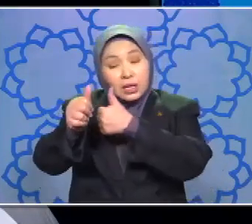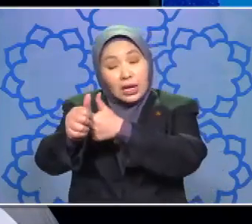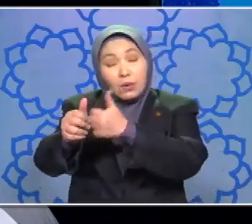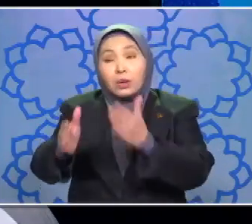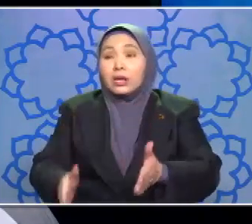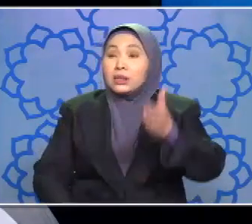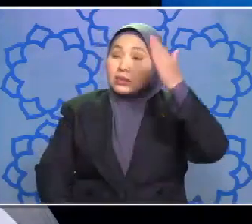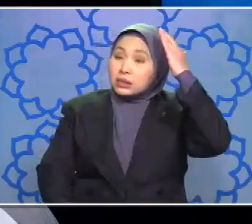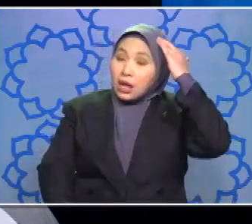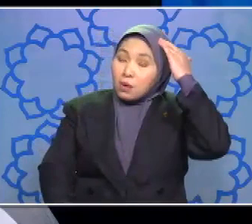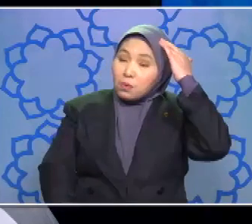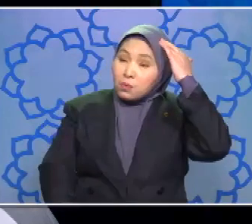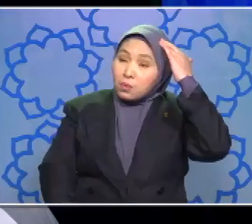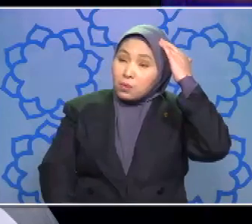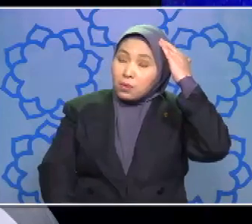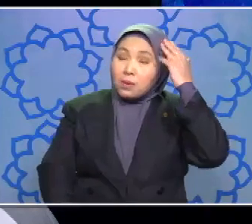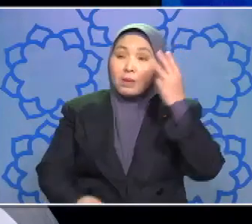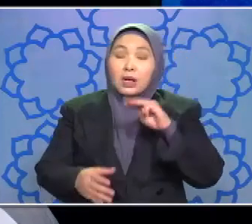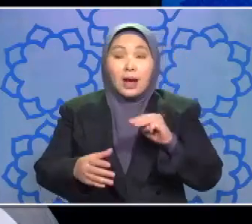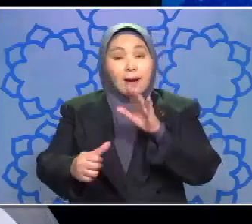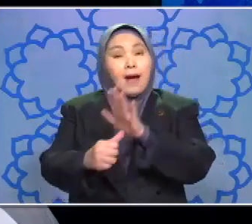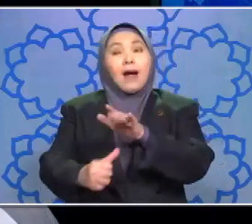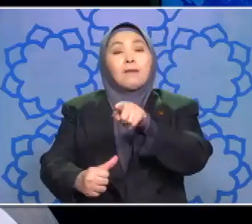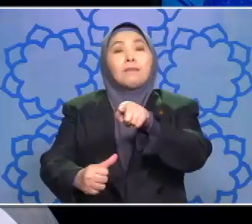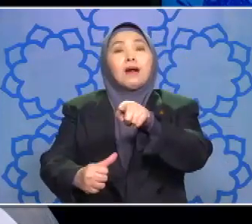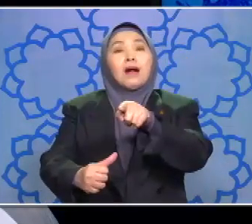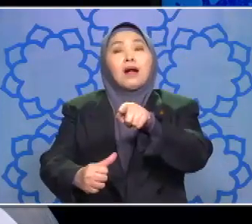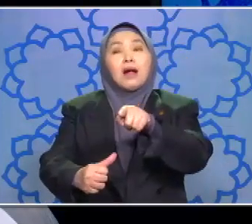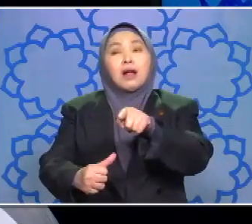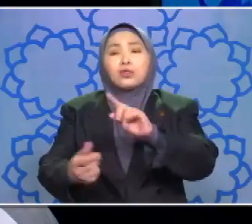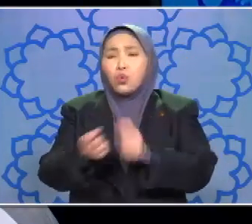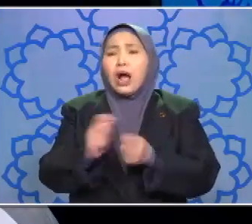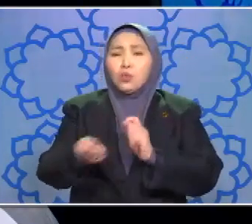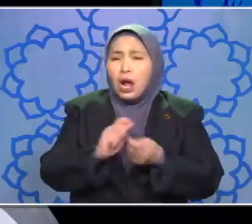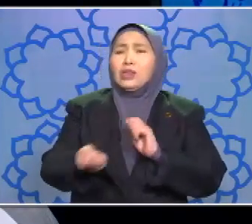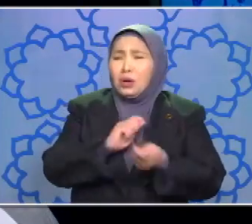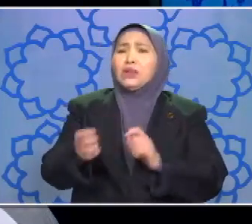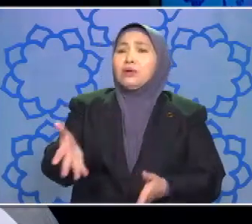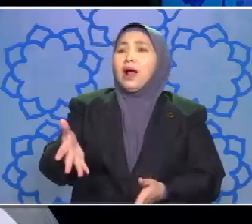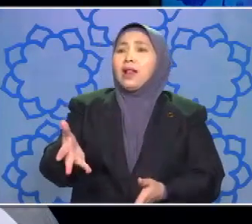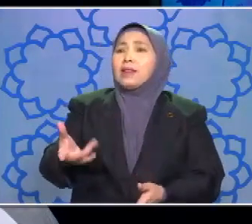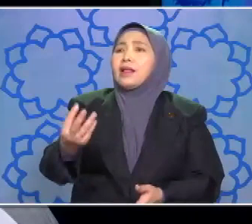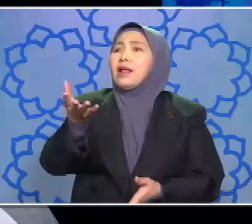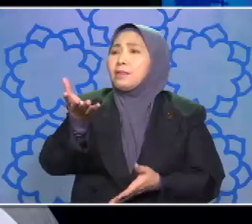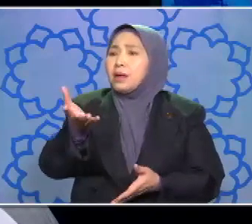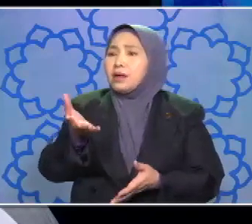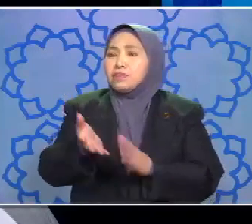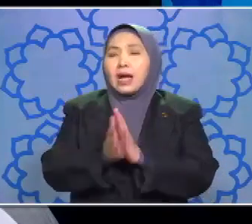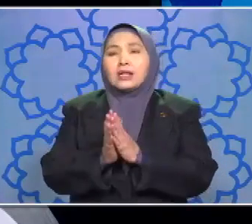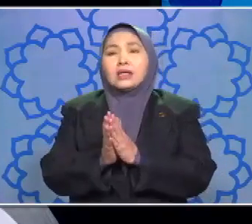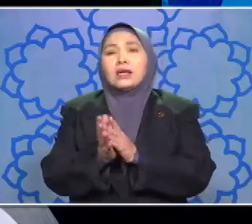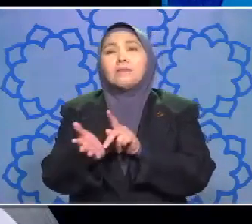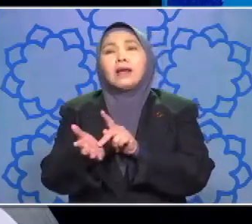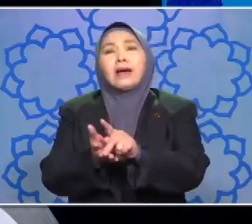tahu, habis, mereka akan kecam, apalah tukar-tukar pula. Jadi dia punya bayarannya kurang sikit.